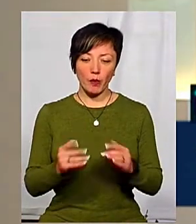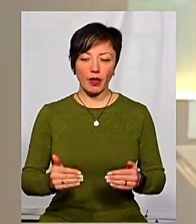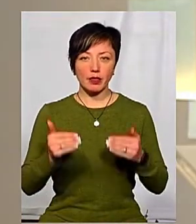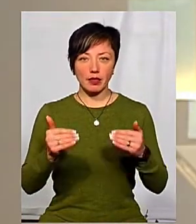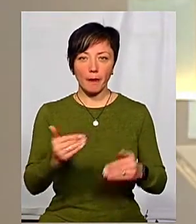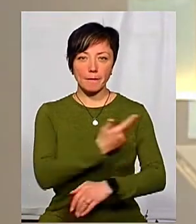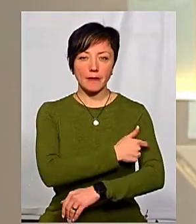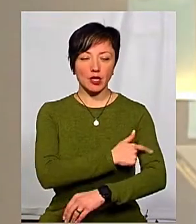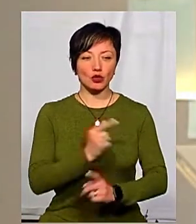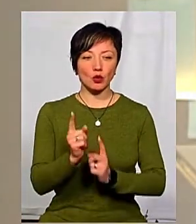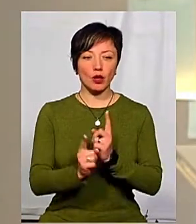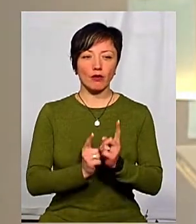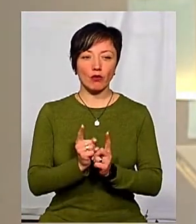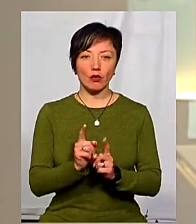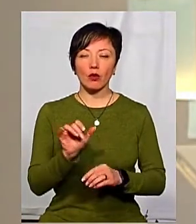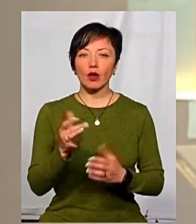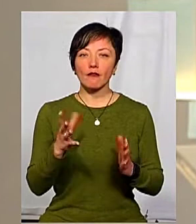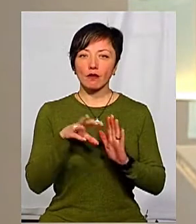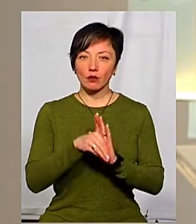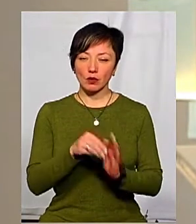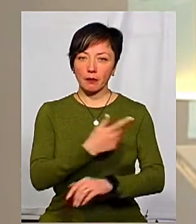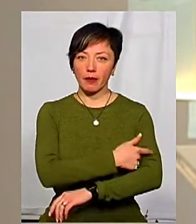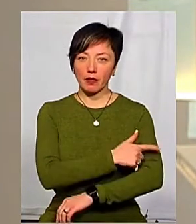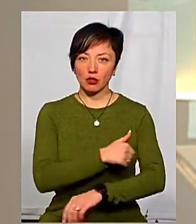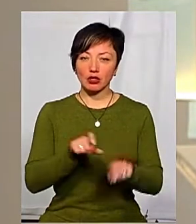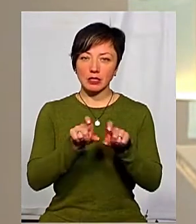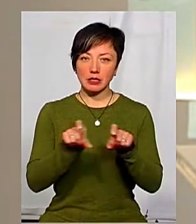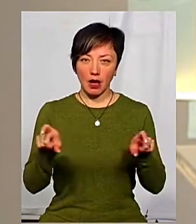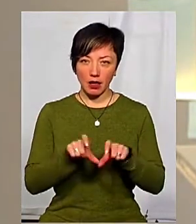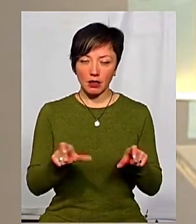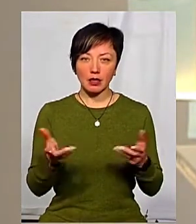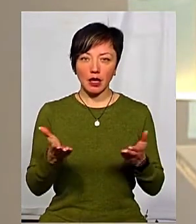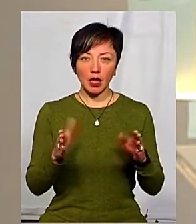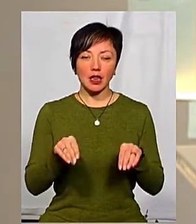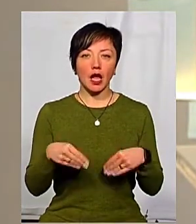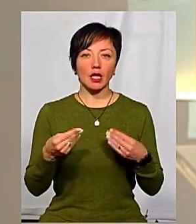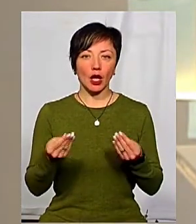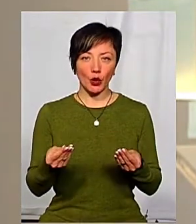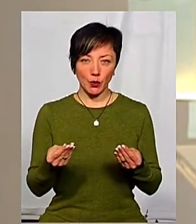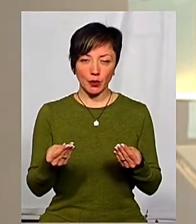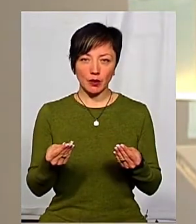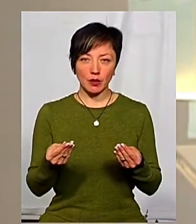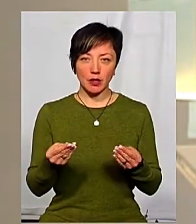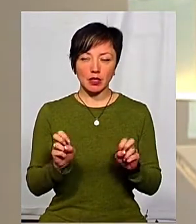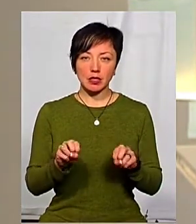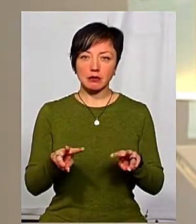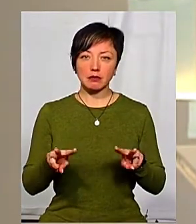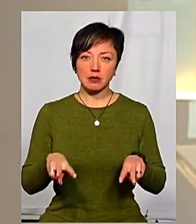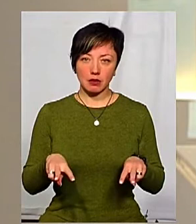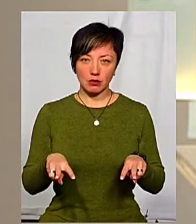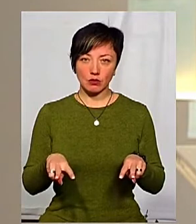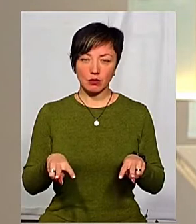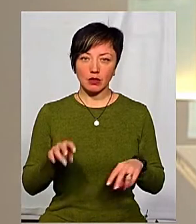етап медичної реформи, у який включені медичні заклади, які надають